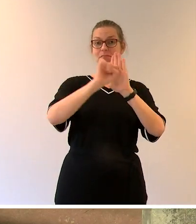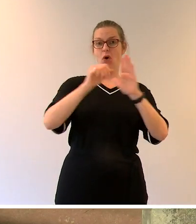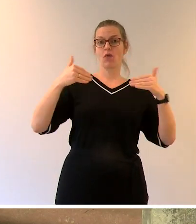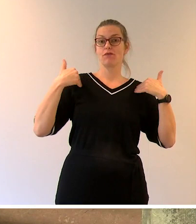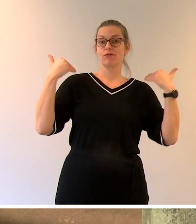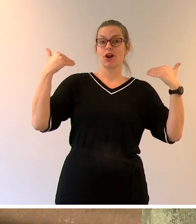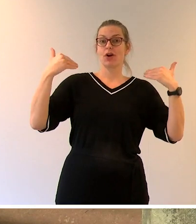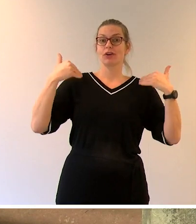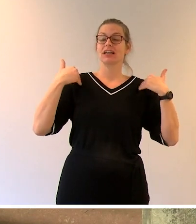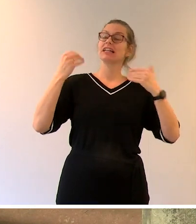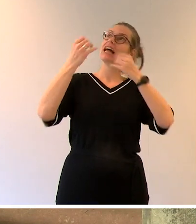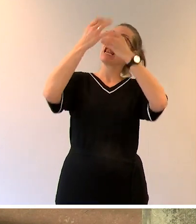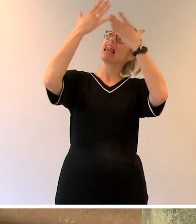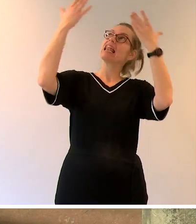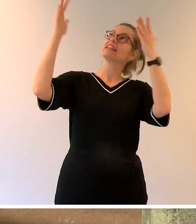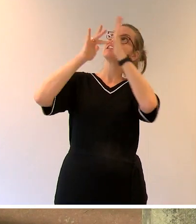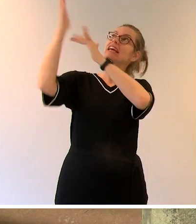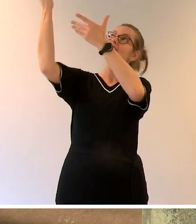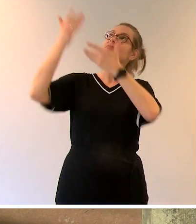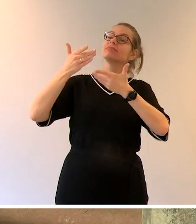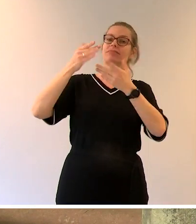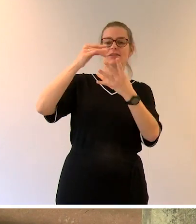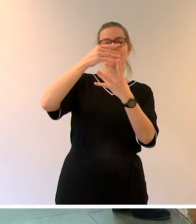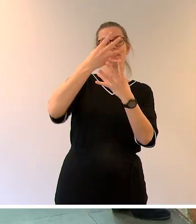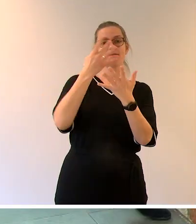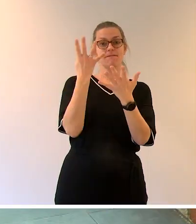dat Jezus ons geeft, steek ik alle adventskaarsen aan.